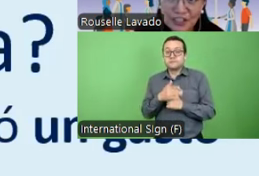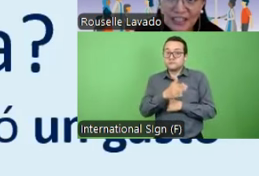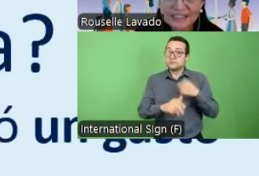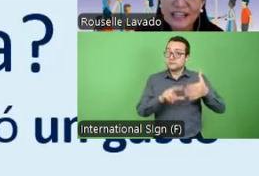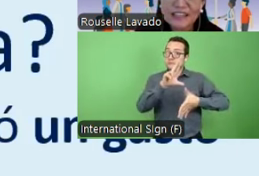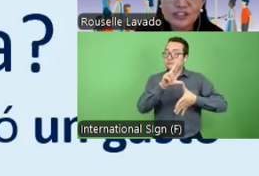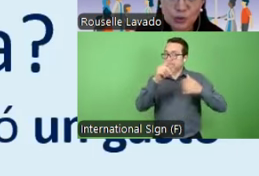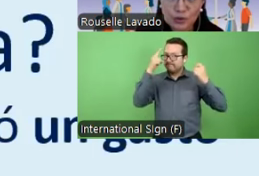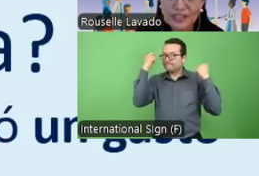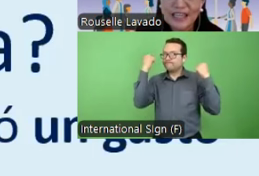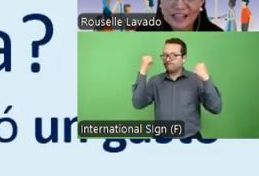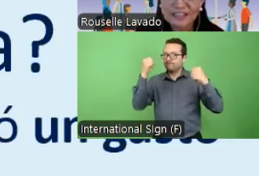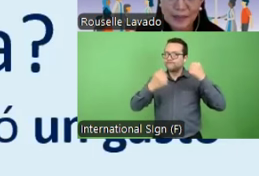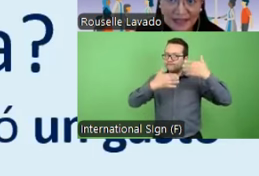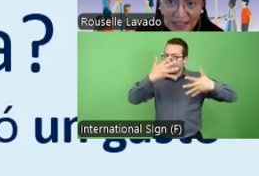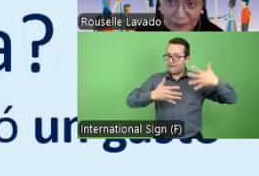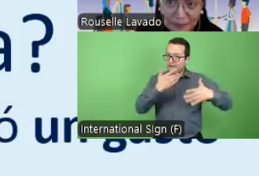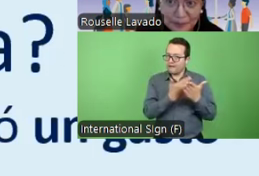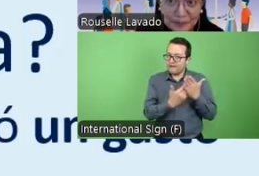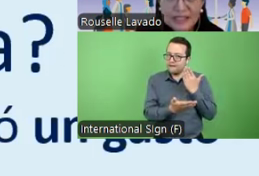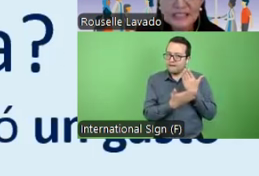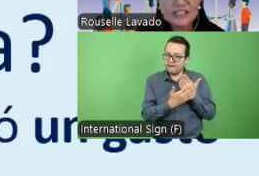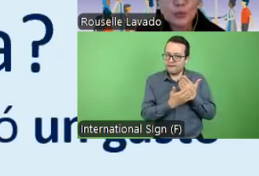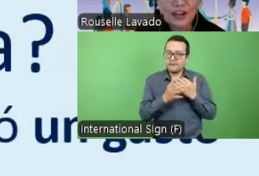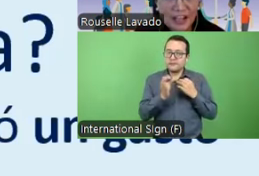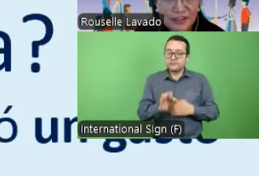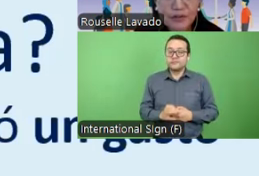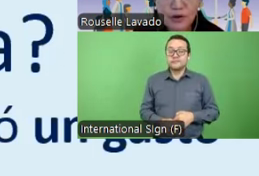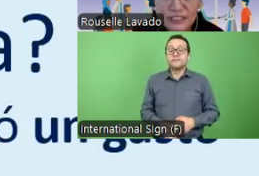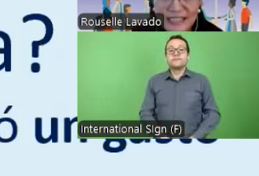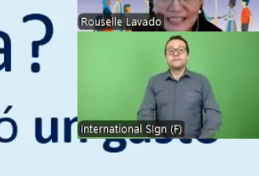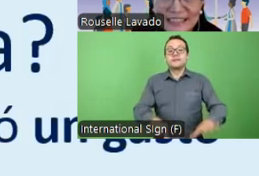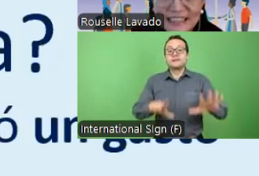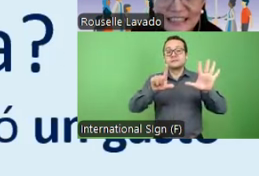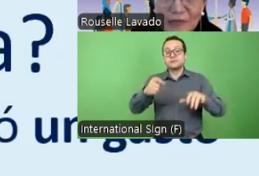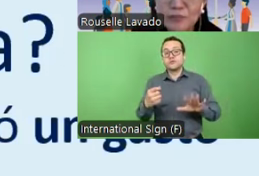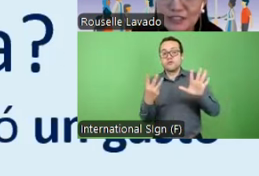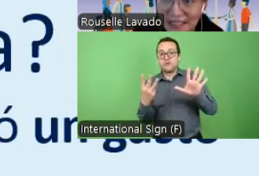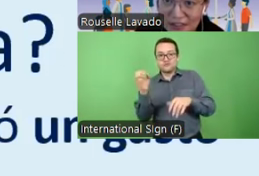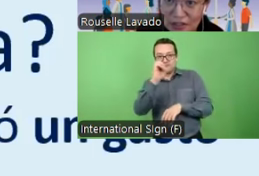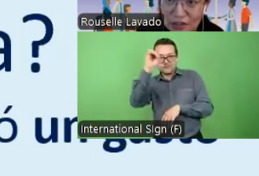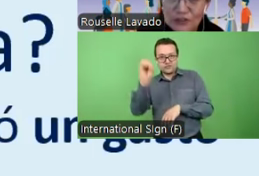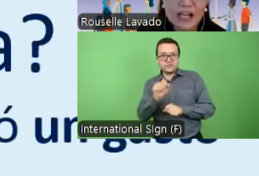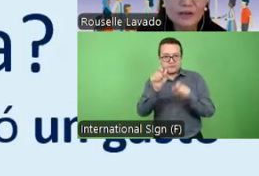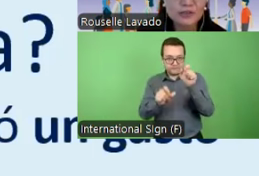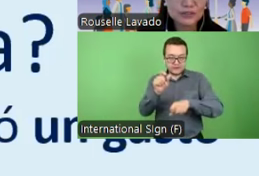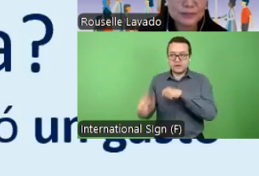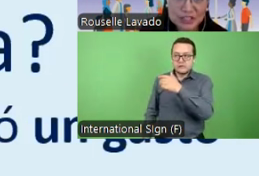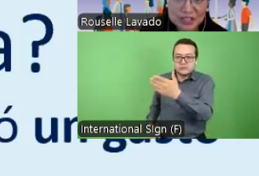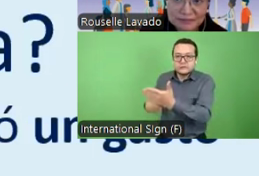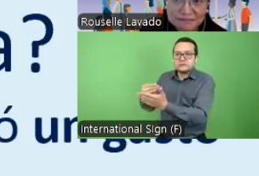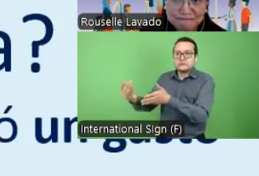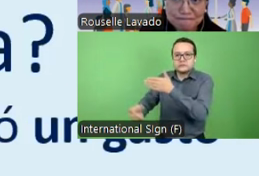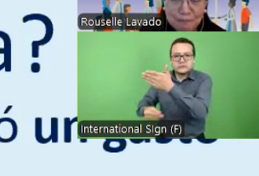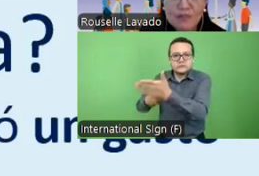7,8% des personnes expérimentent des dépenses de santé catastrophiques, c'est-à-dire que les coûts de santé dépassent